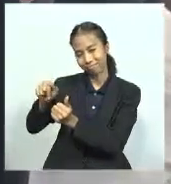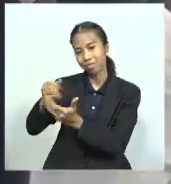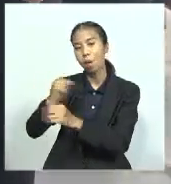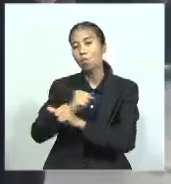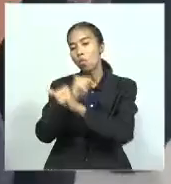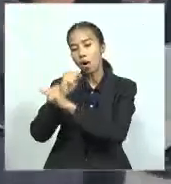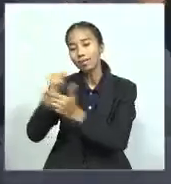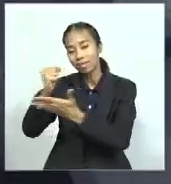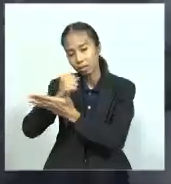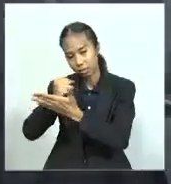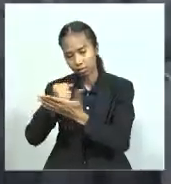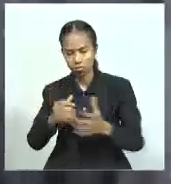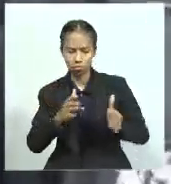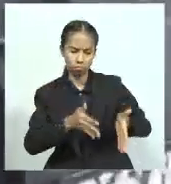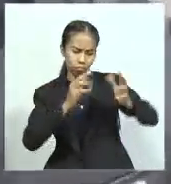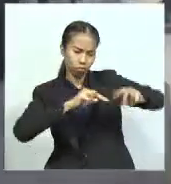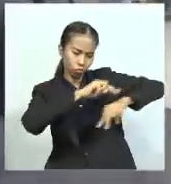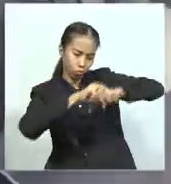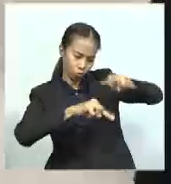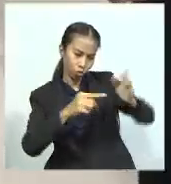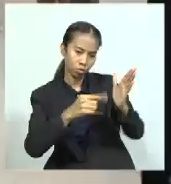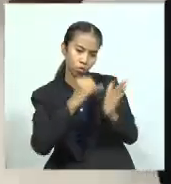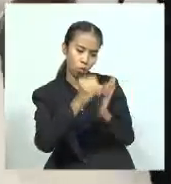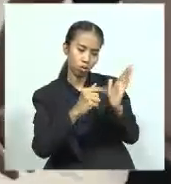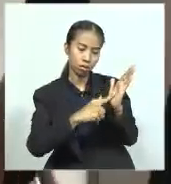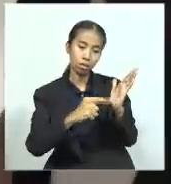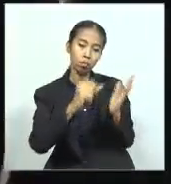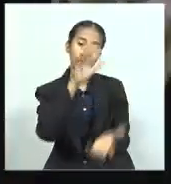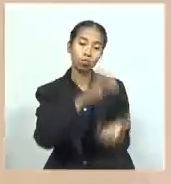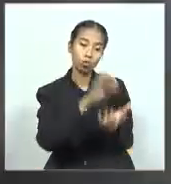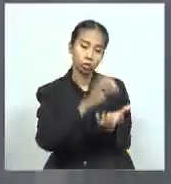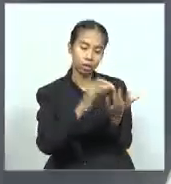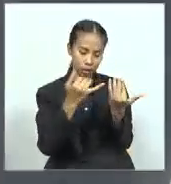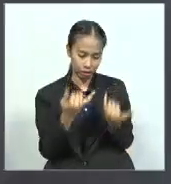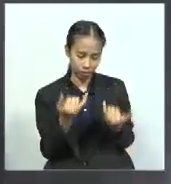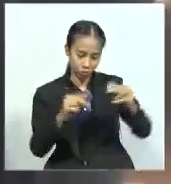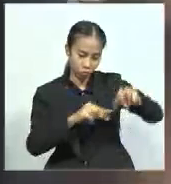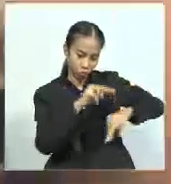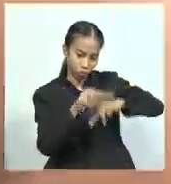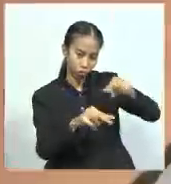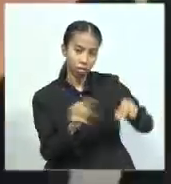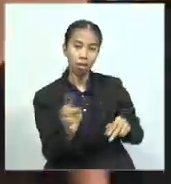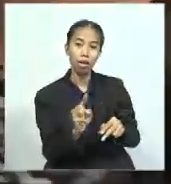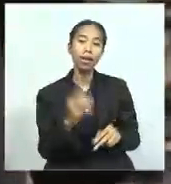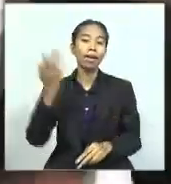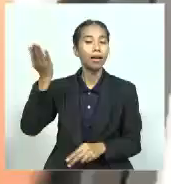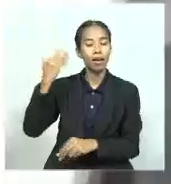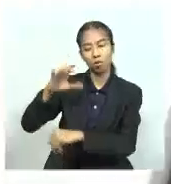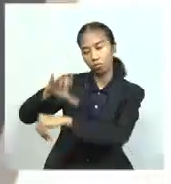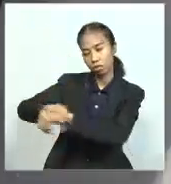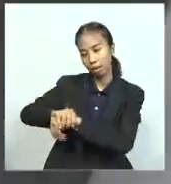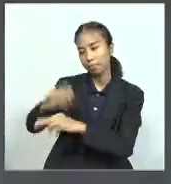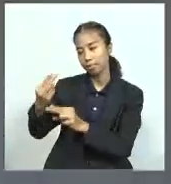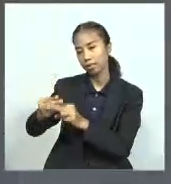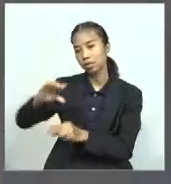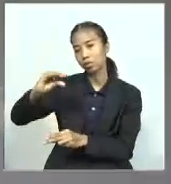เสพติดบุกเข้าไปตรวจค้นโกดังย่านบางพลีที่จังหวัดสมุทรปราการค่ะการตรวจค้นครั้งนี้เนี่ยขยายผลมาจากการจับกุมนายโจเซ